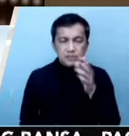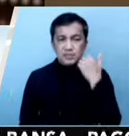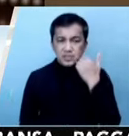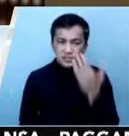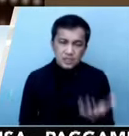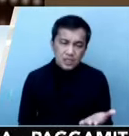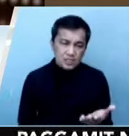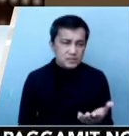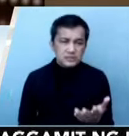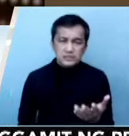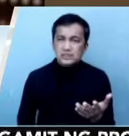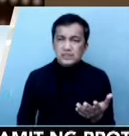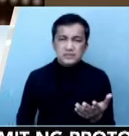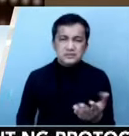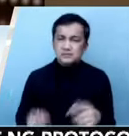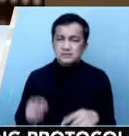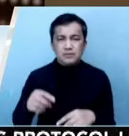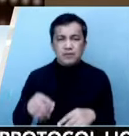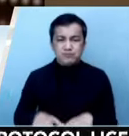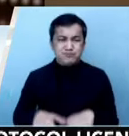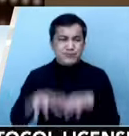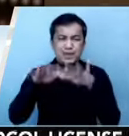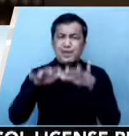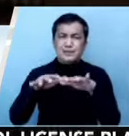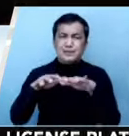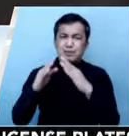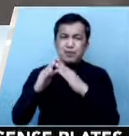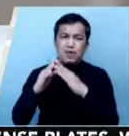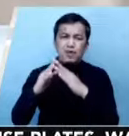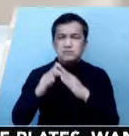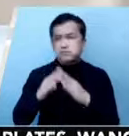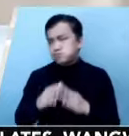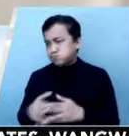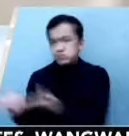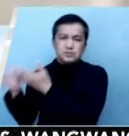nakayanan yung bahay niyo net, wala na.